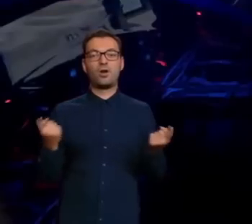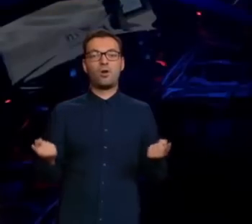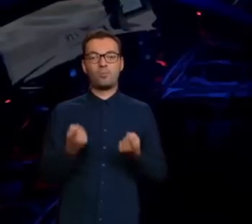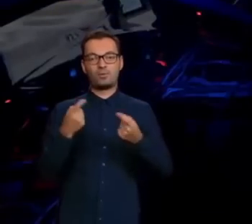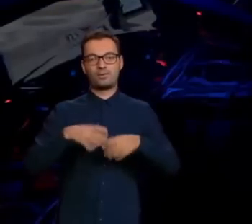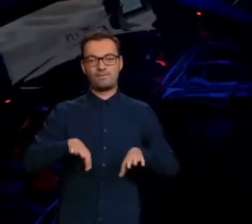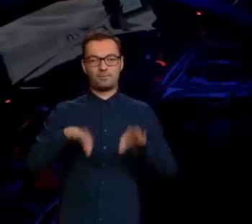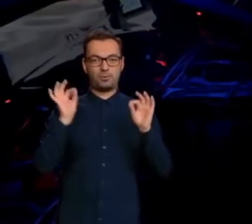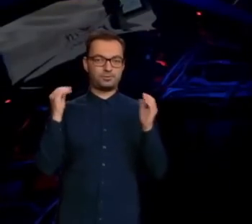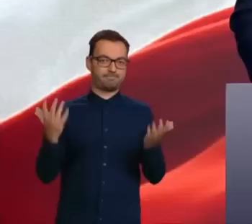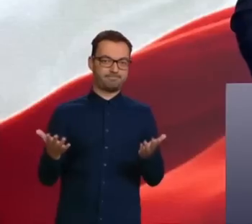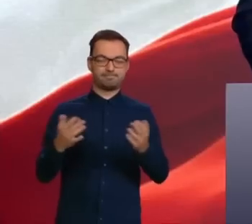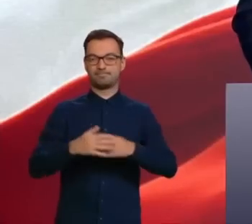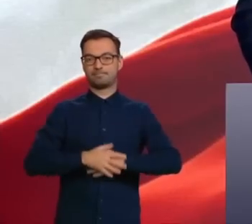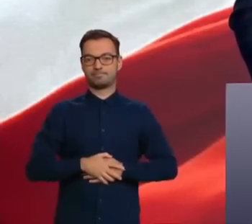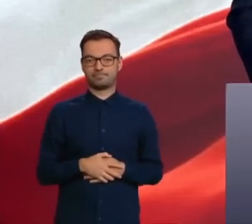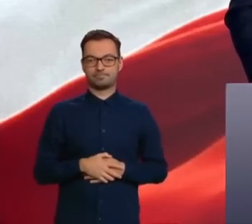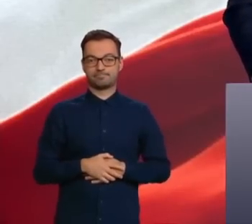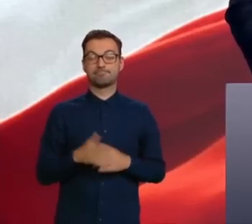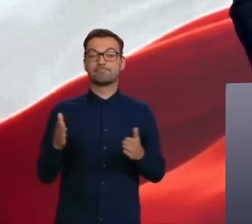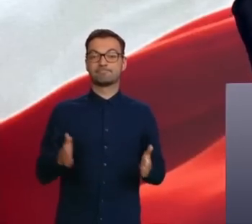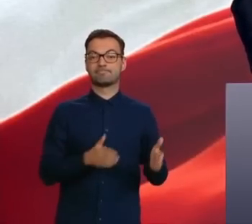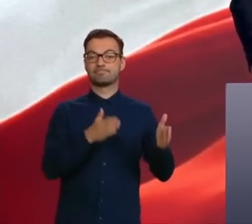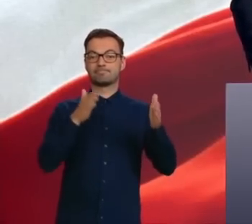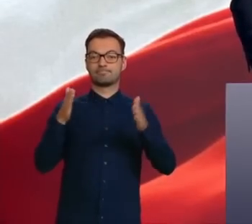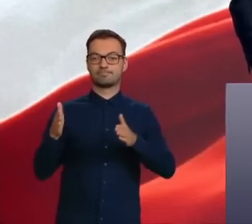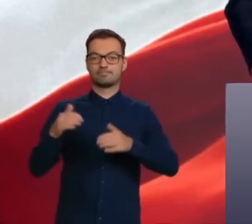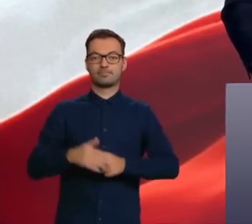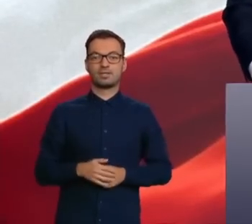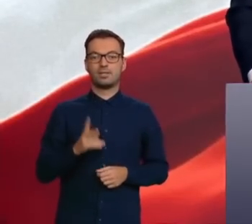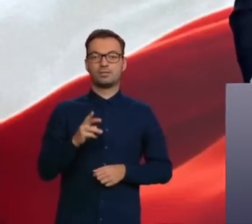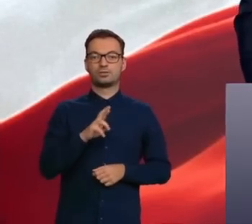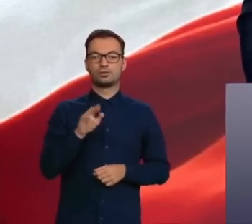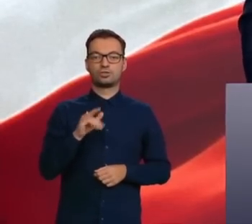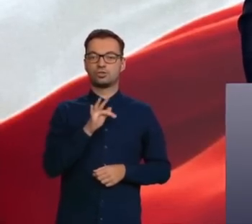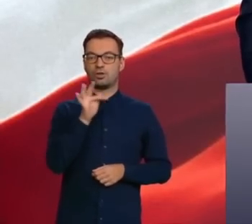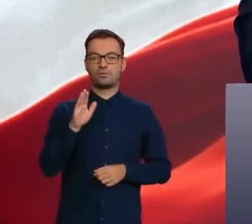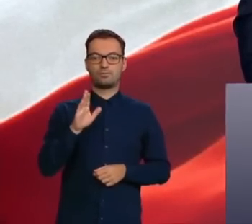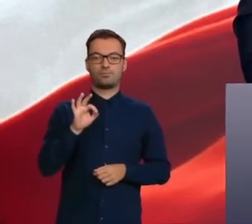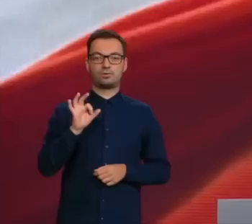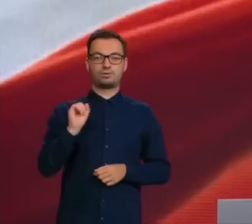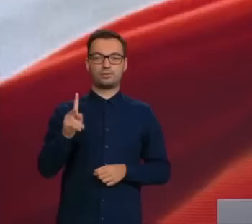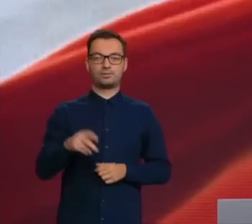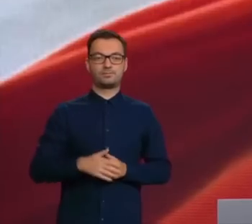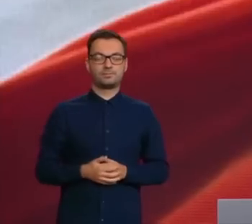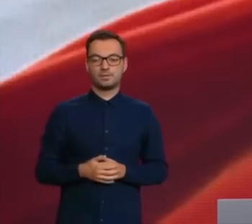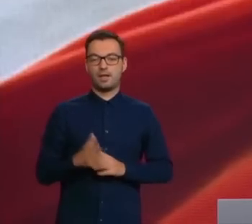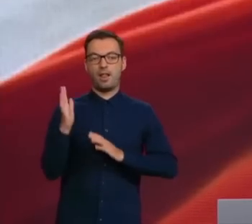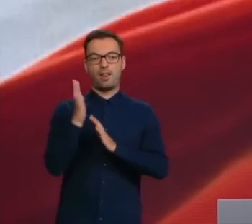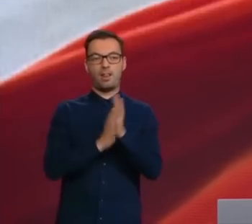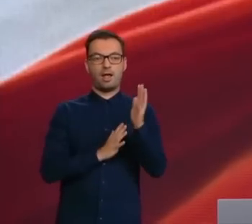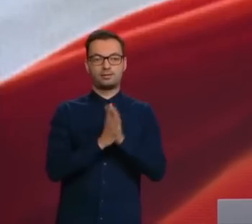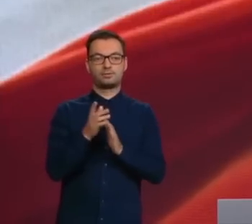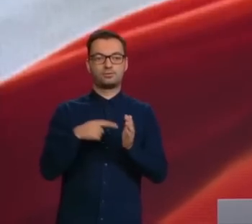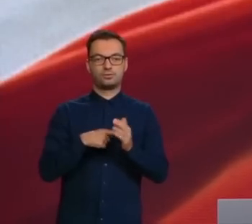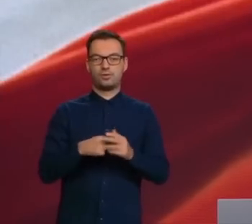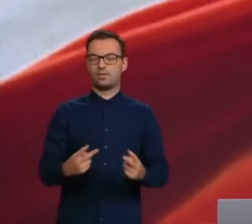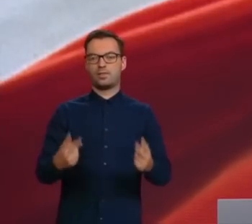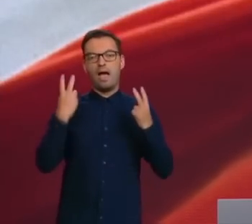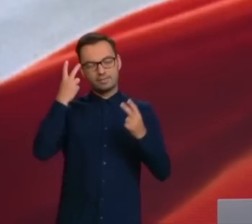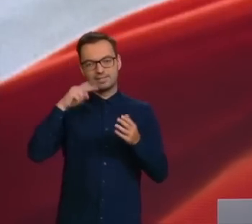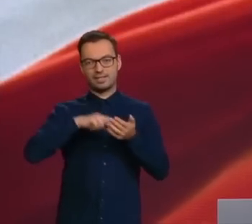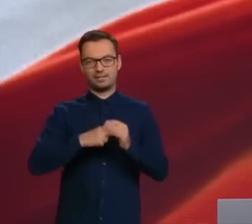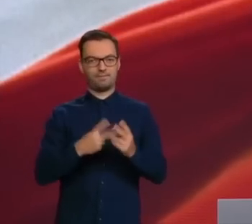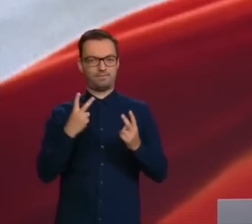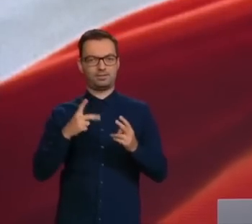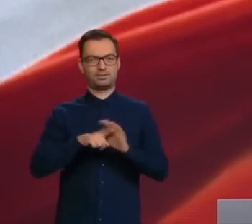chodzi? To jest Relcon? Na pytanie odpowie teraz Krzysztof Bosak. Lasy to są aktywa strategiczne dla całej